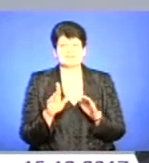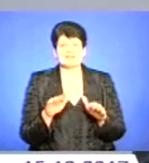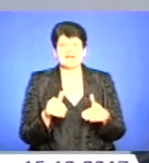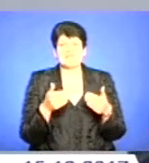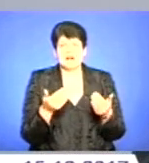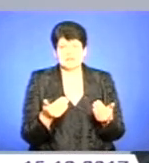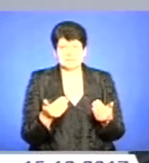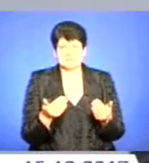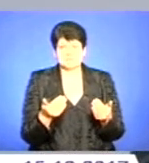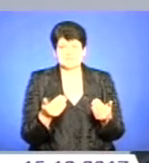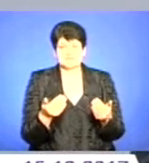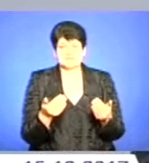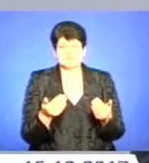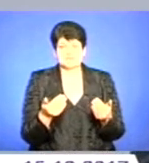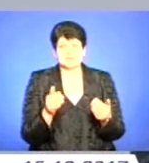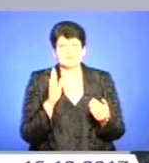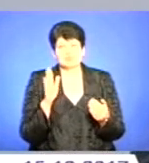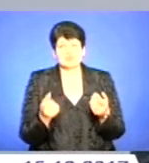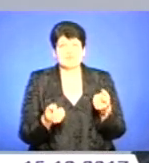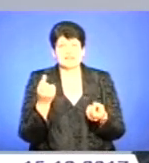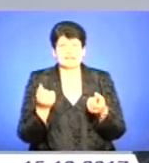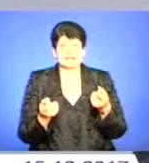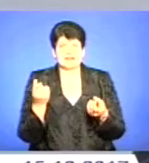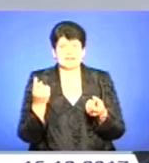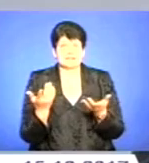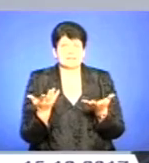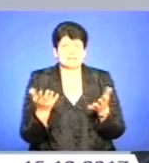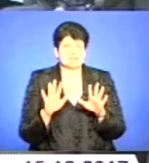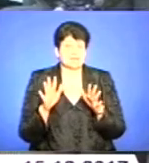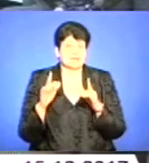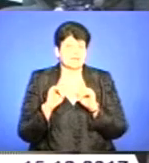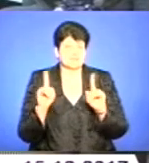давати, кажуть, що будуть виникати якісь корупційні дії, тому